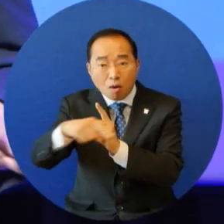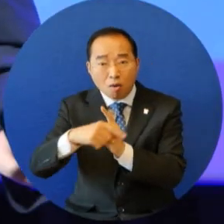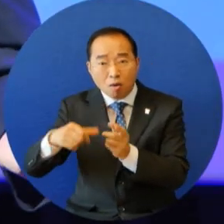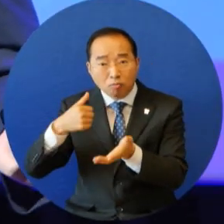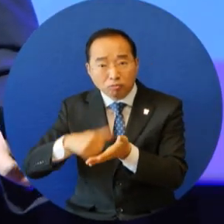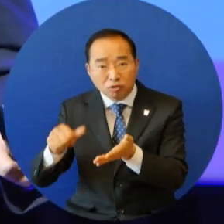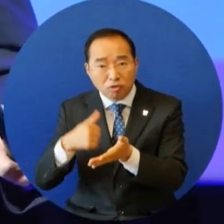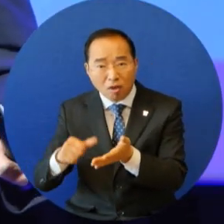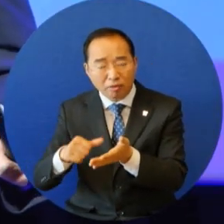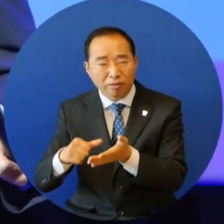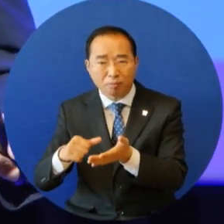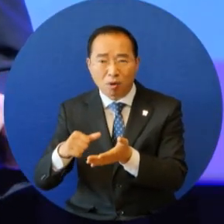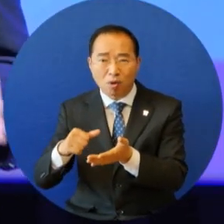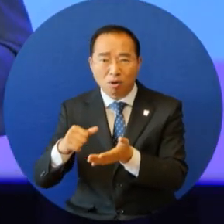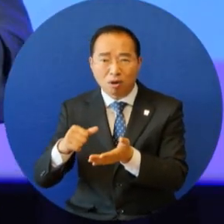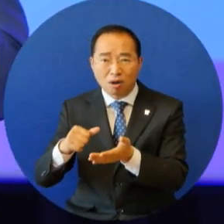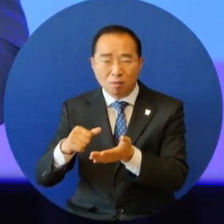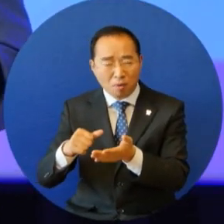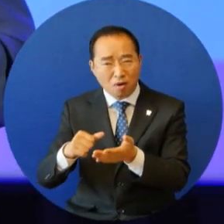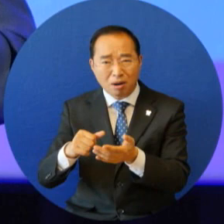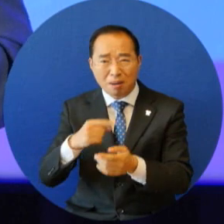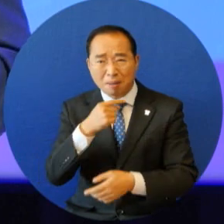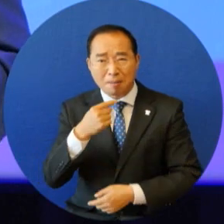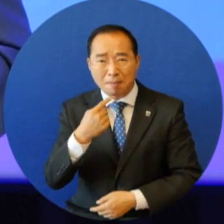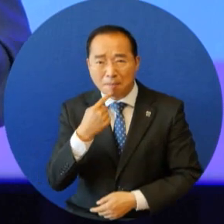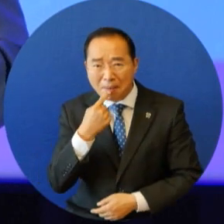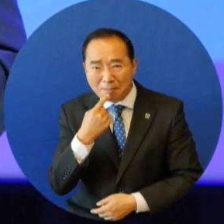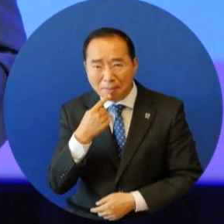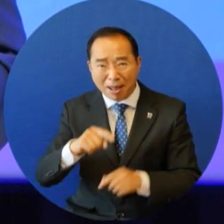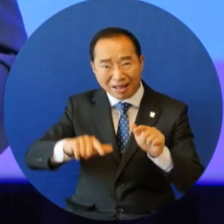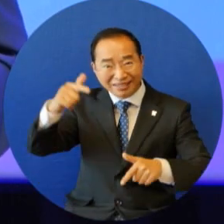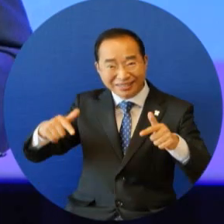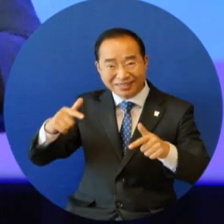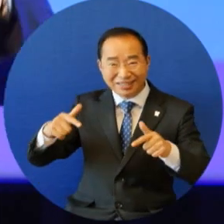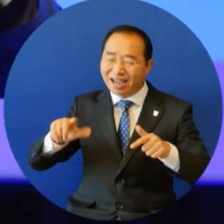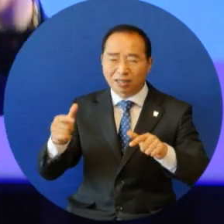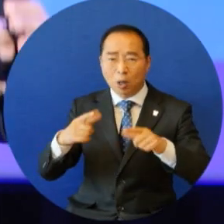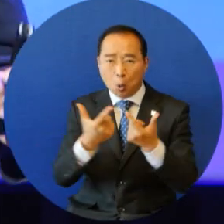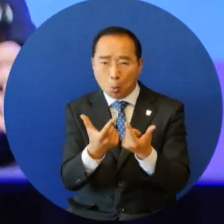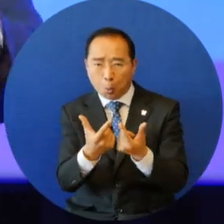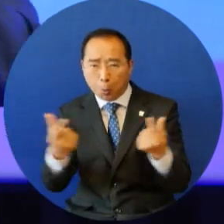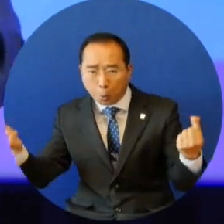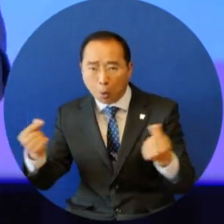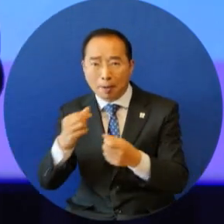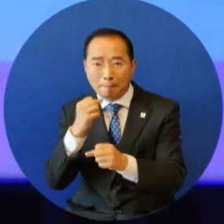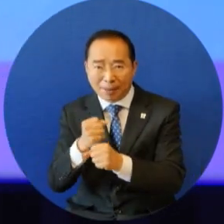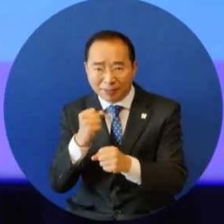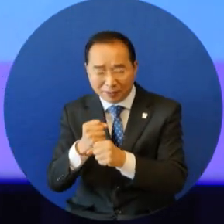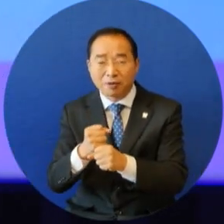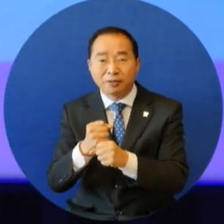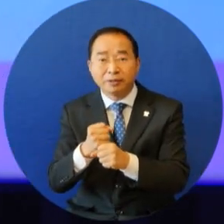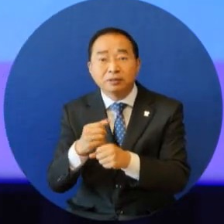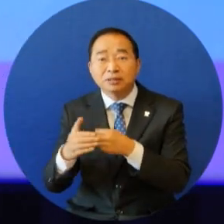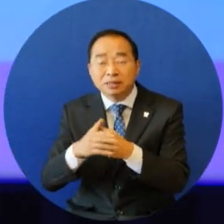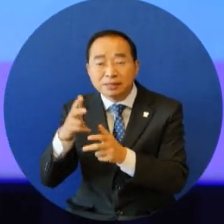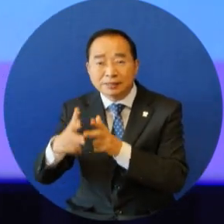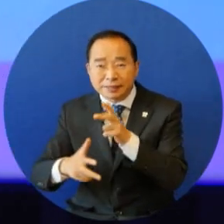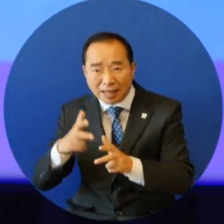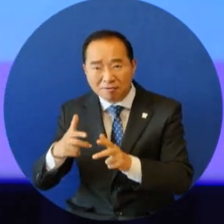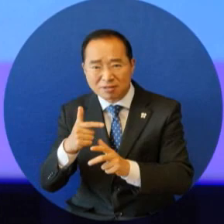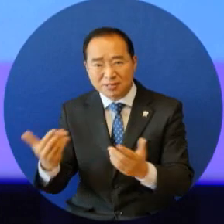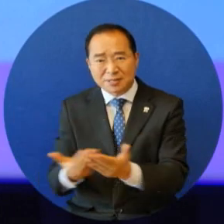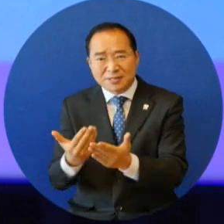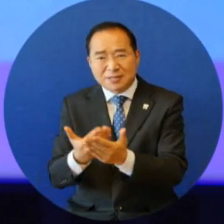균일하게 만들고 아주 조직관리를 잘하면서 분업화, 세분화해서 그